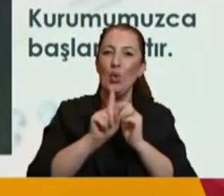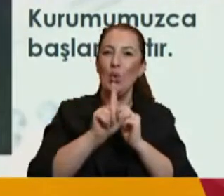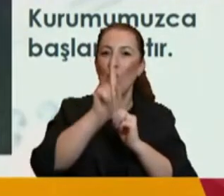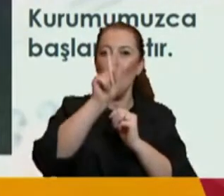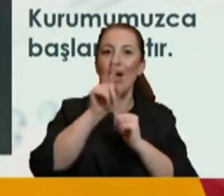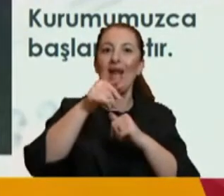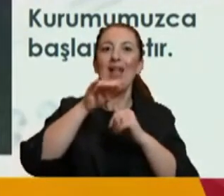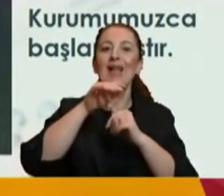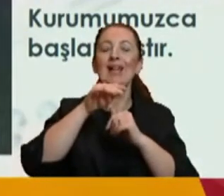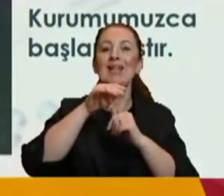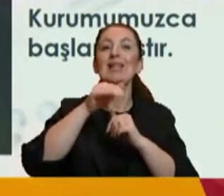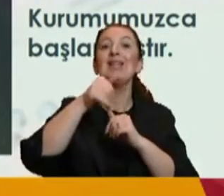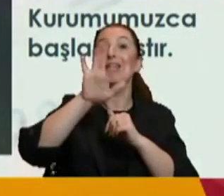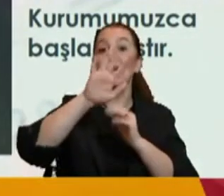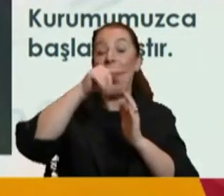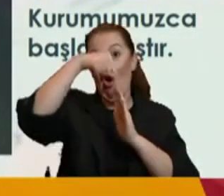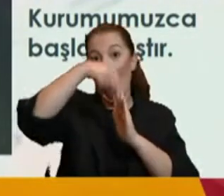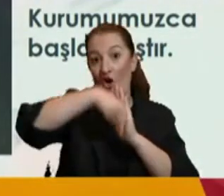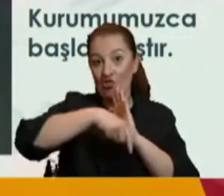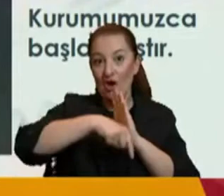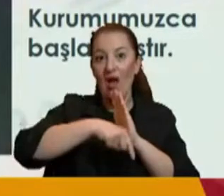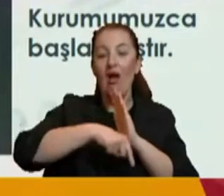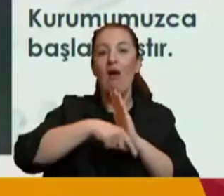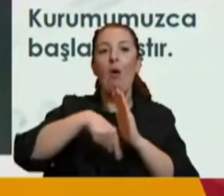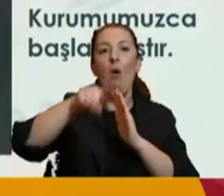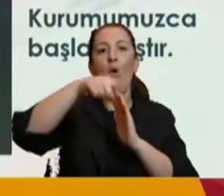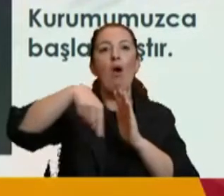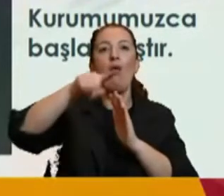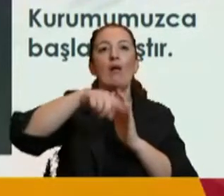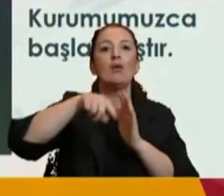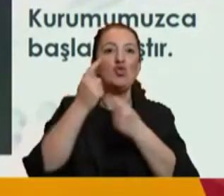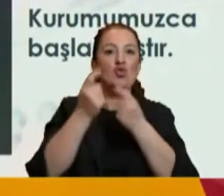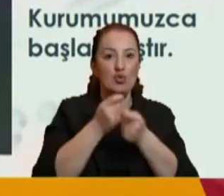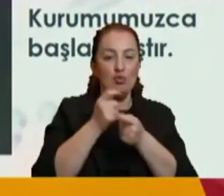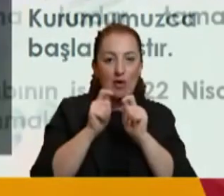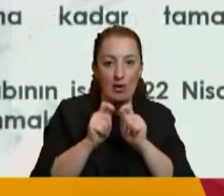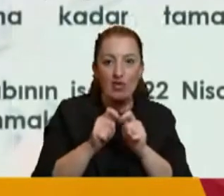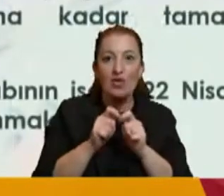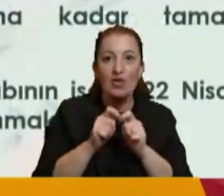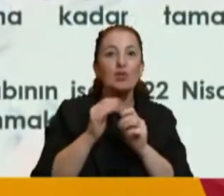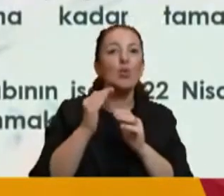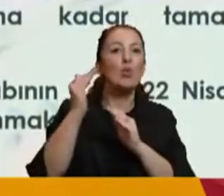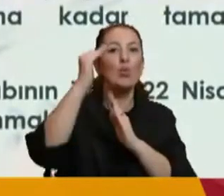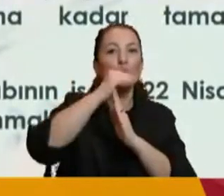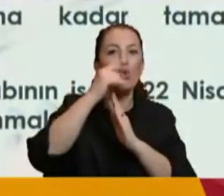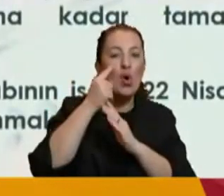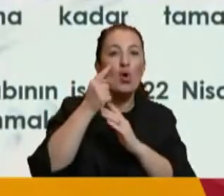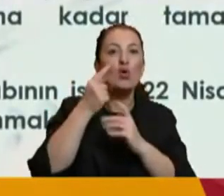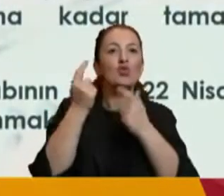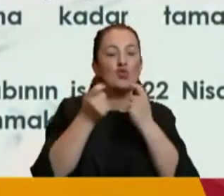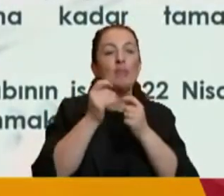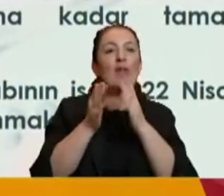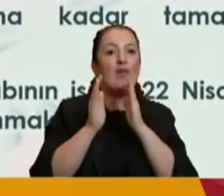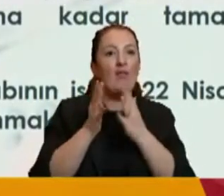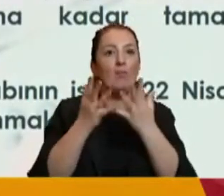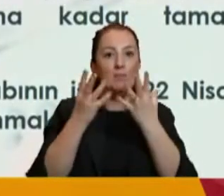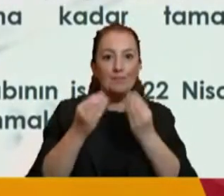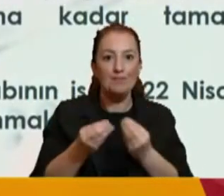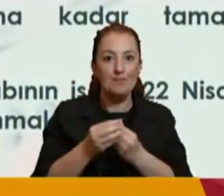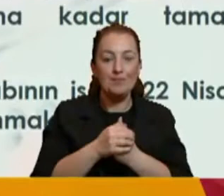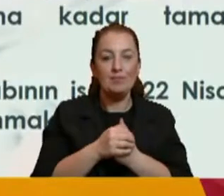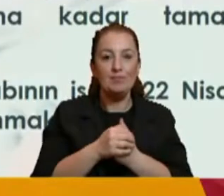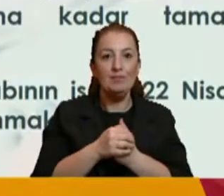kısımlarını dereye almış olacağız üst kısımları içinde çalışmalarımız devam ediyor